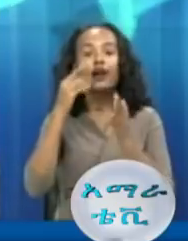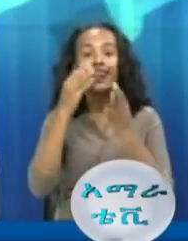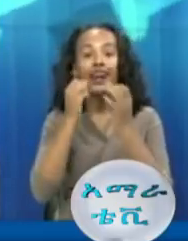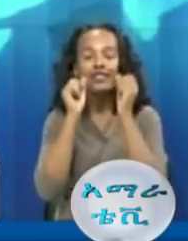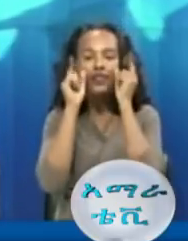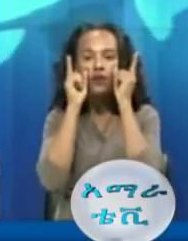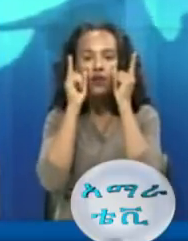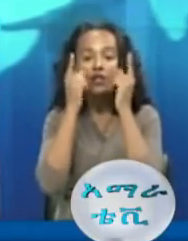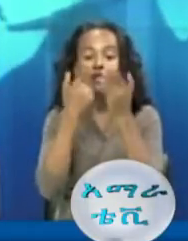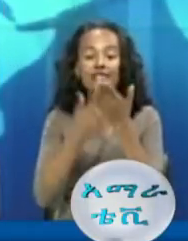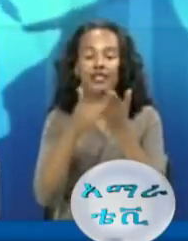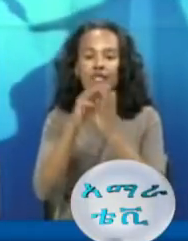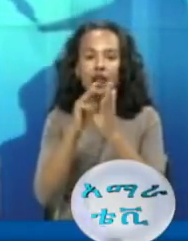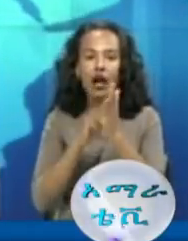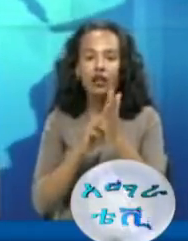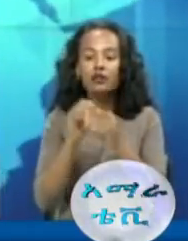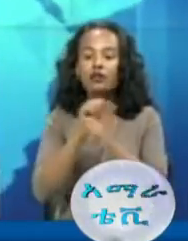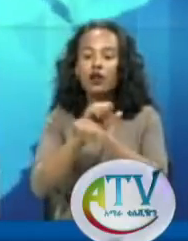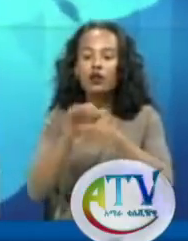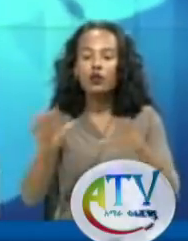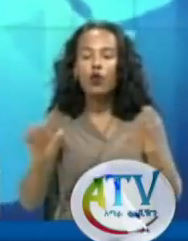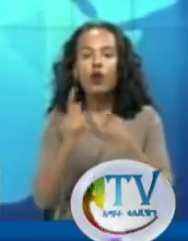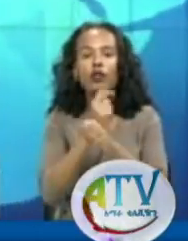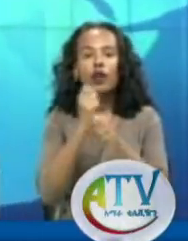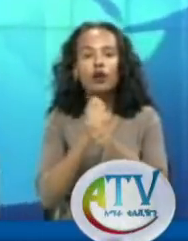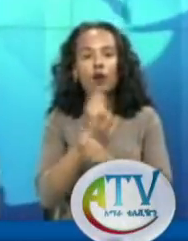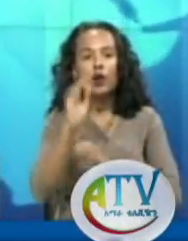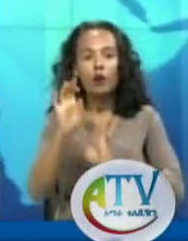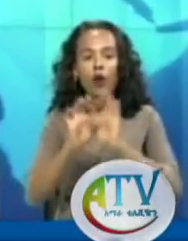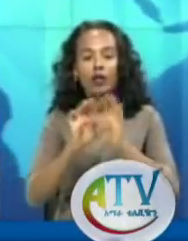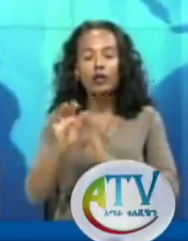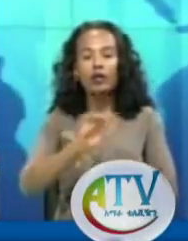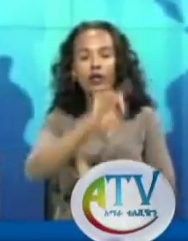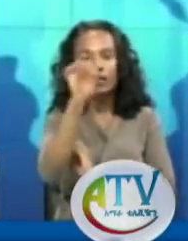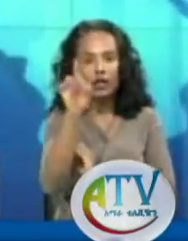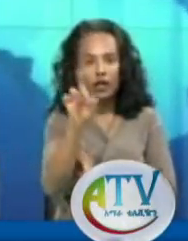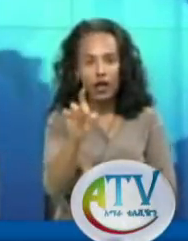ምዘና ስርዓት ዘርግቶ ተግባራዊ ማድረግን ይጠይቃል።